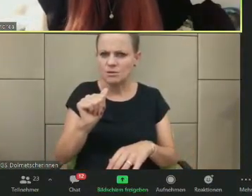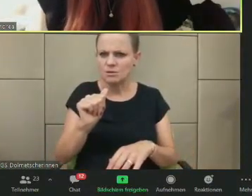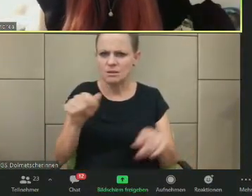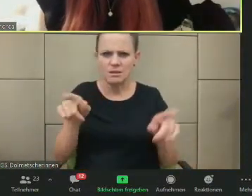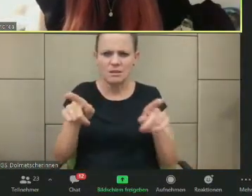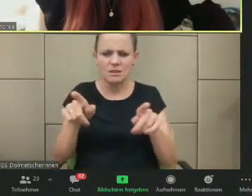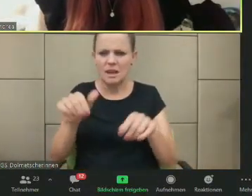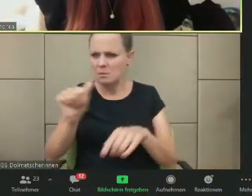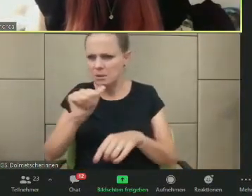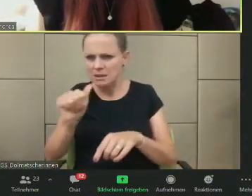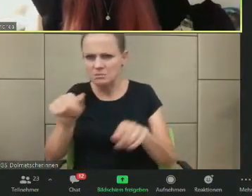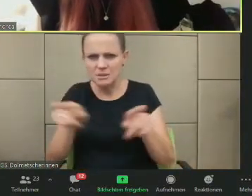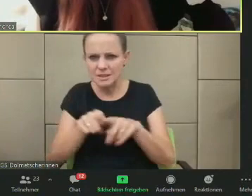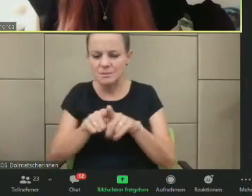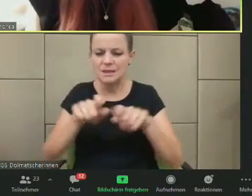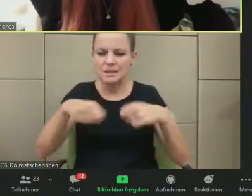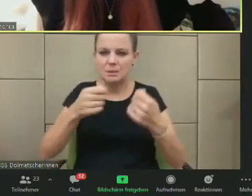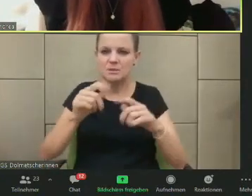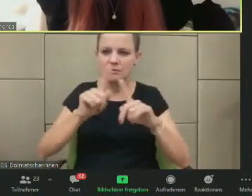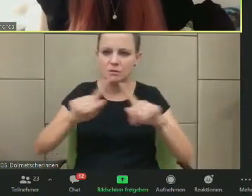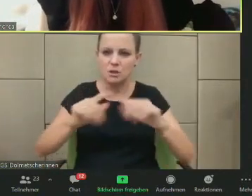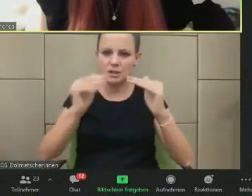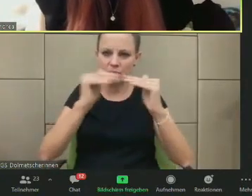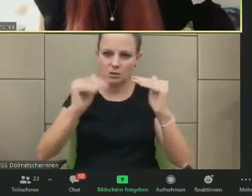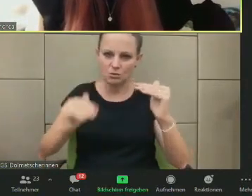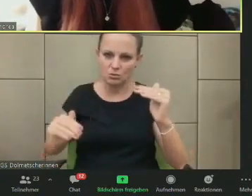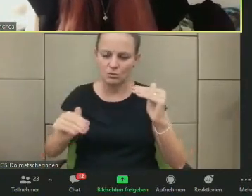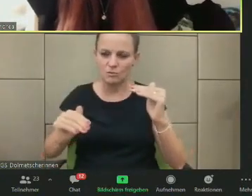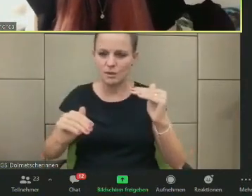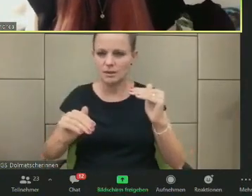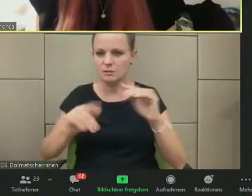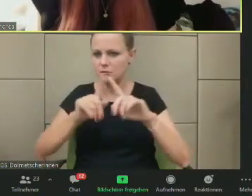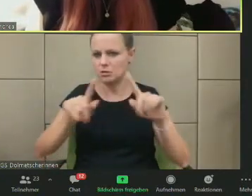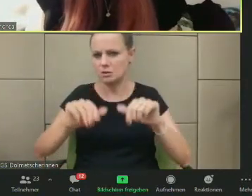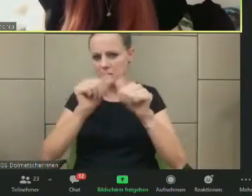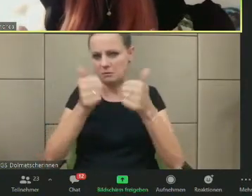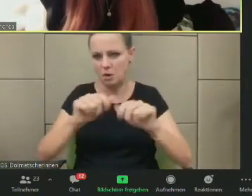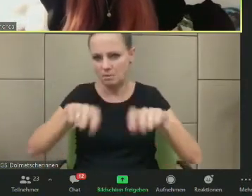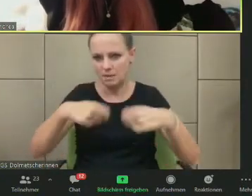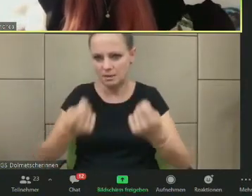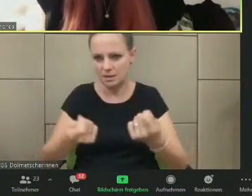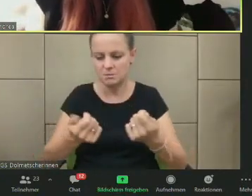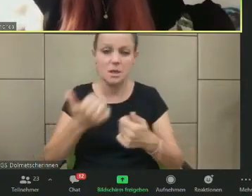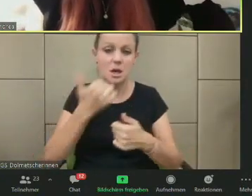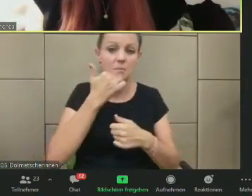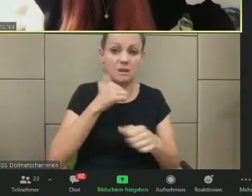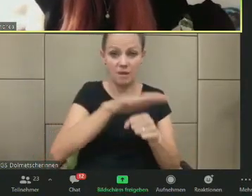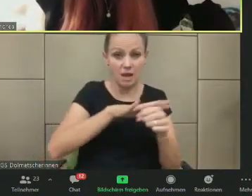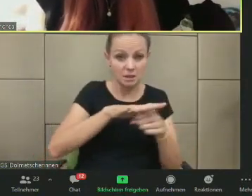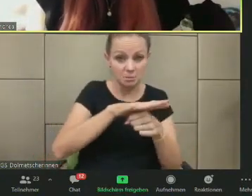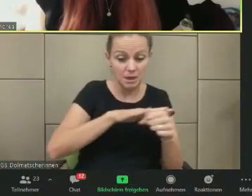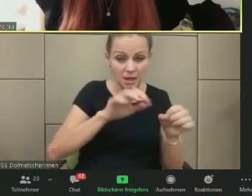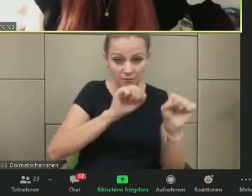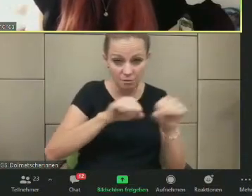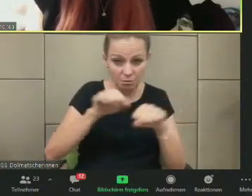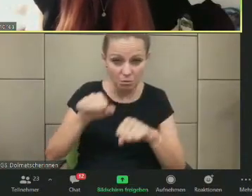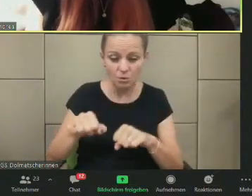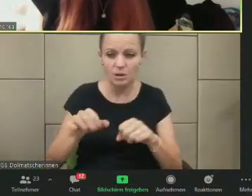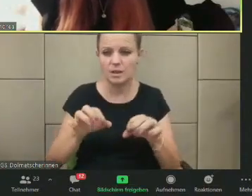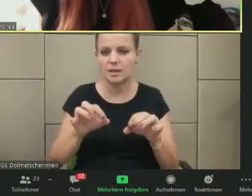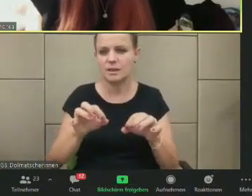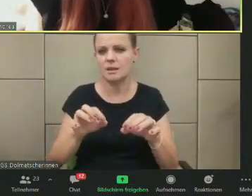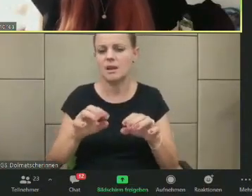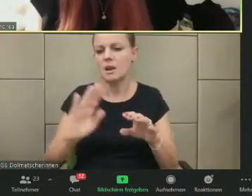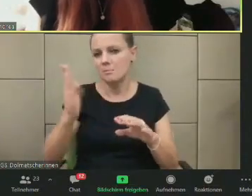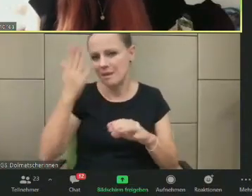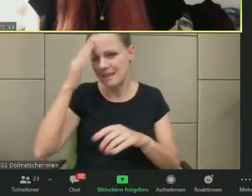unterschiedliche Abstufungen, es gibt unterschiedliche Arten und Weisen. Ableismus kann im privaten Bereich passieren, unter